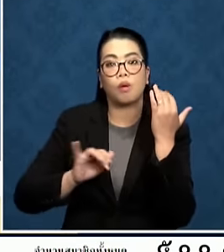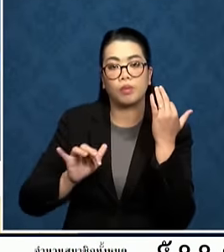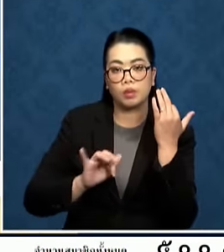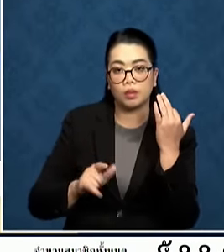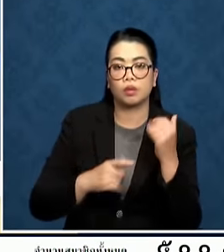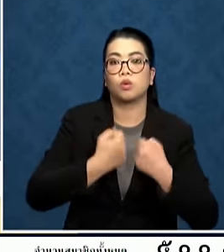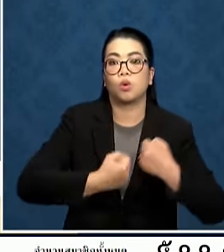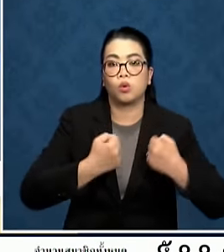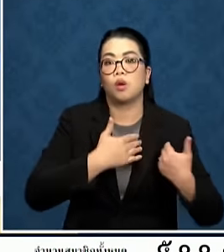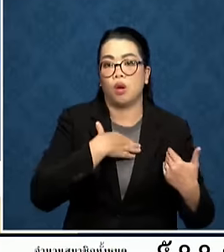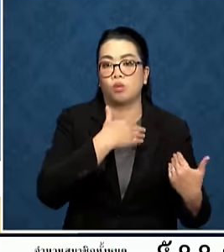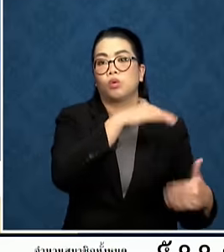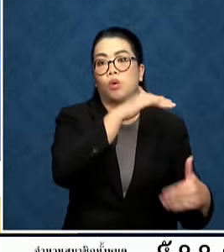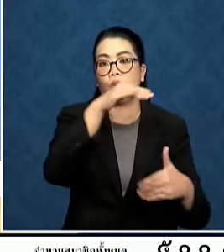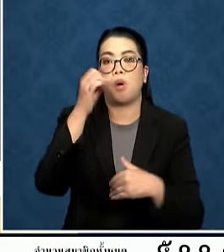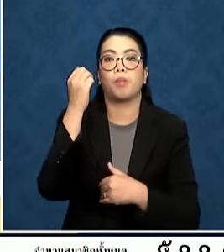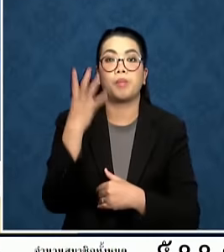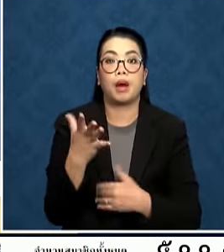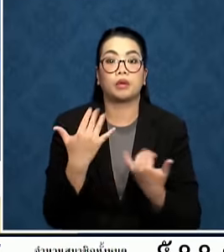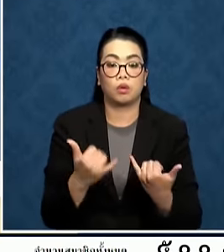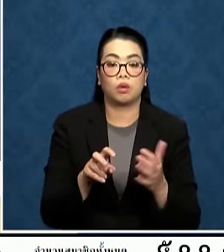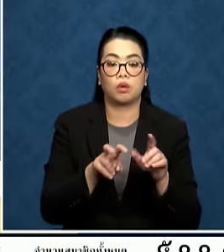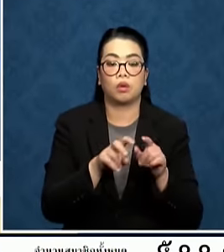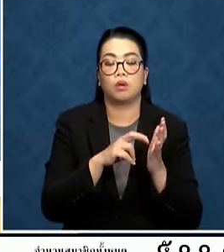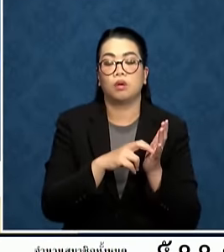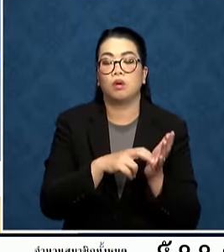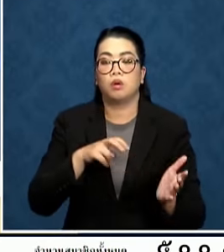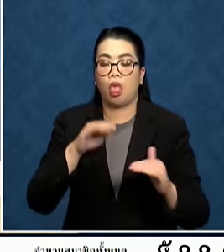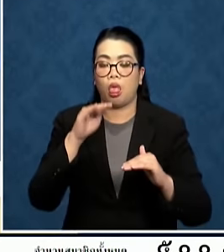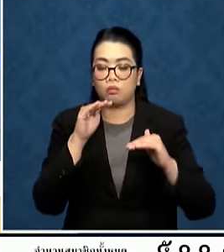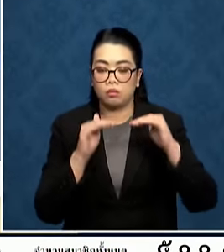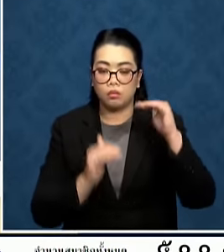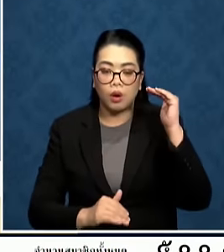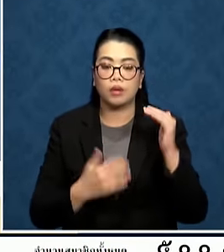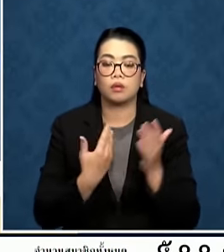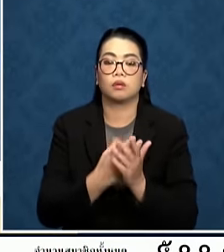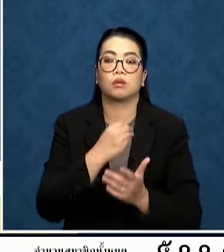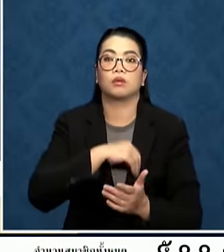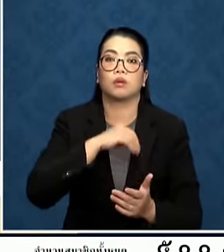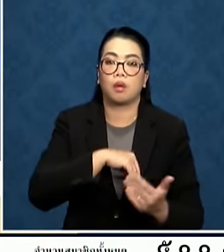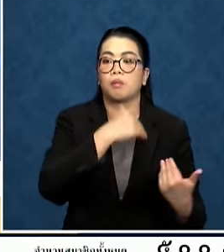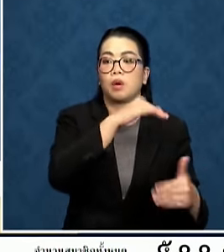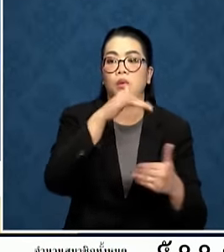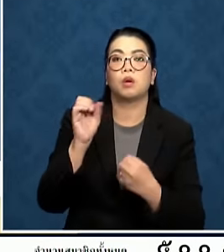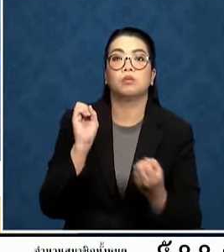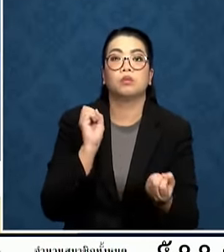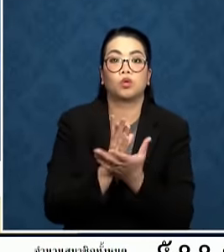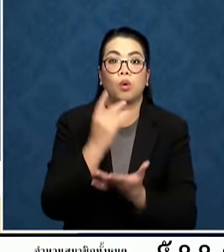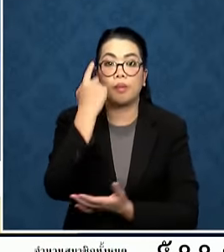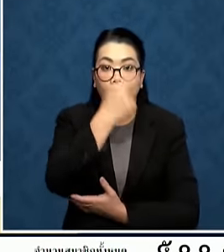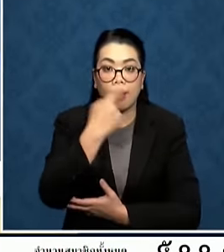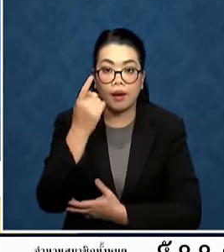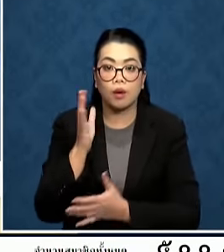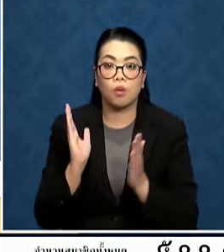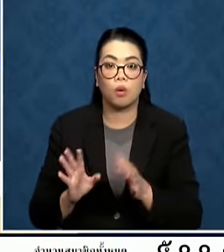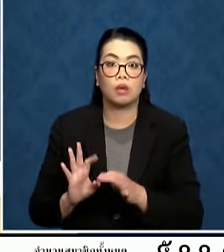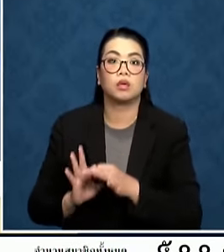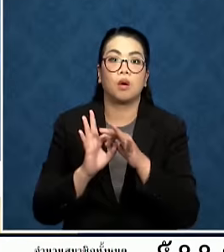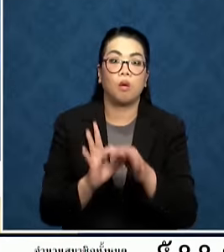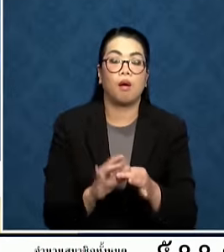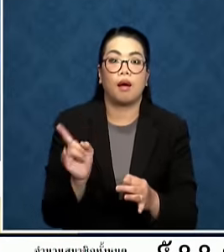ท่านประธานครับการถดถอยของอุตสาหกรรมรถยนต์สันดาบกำลังกระทบใครบ้างมีผู้เกี่ยวข้อง